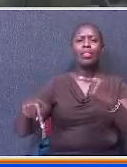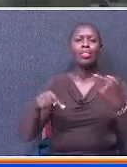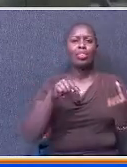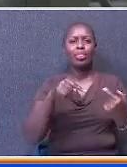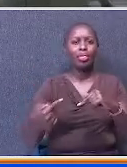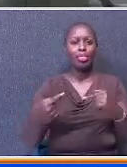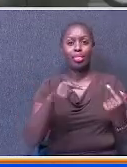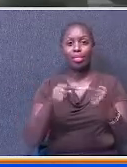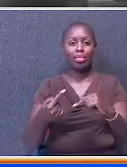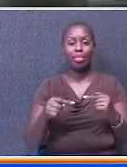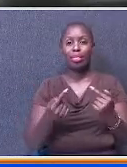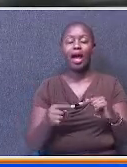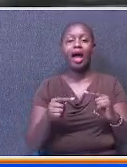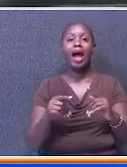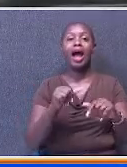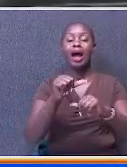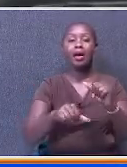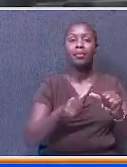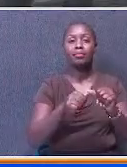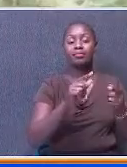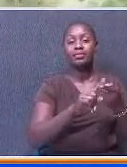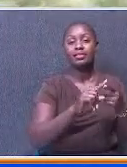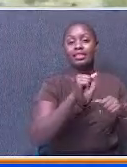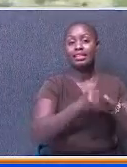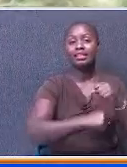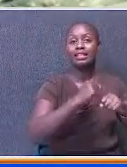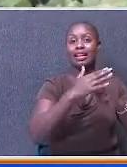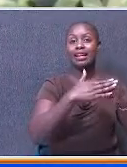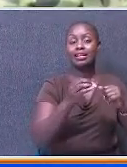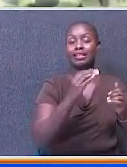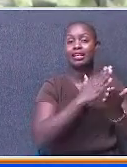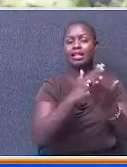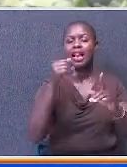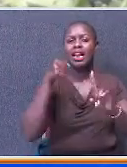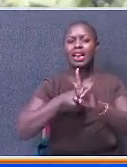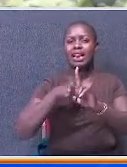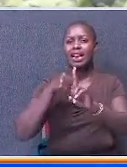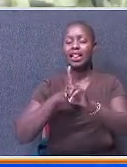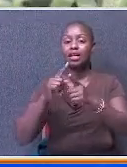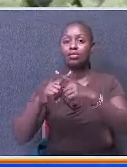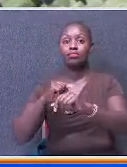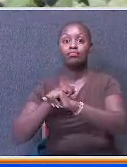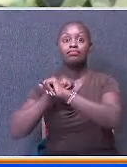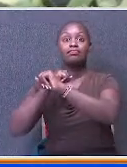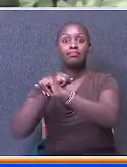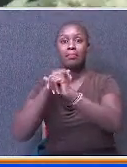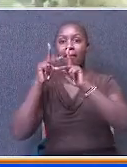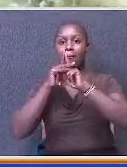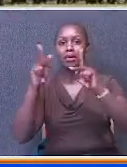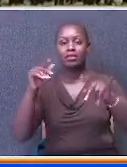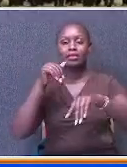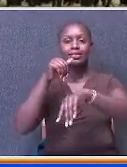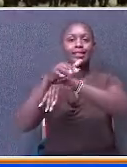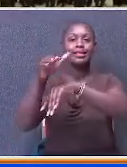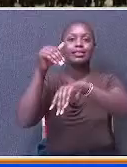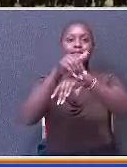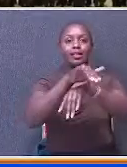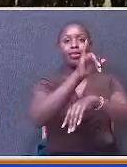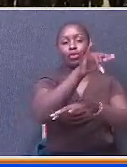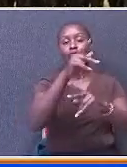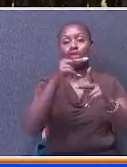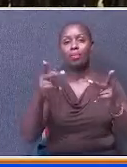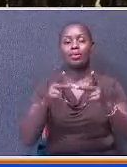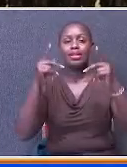DRC mwishoni mwa miaka ya 90 huku juhudi za vikosi kadhaa vya kulinda amani vilivyotumwa eneo hilo vikikosa